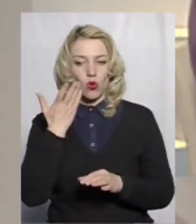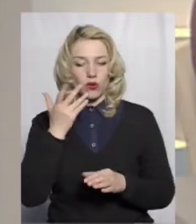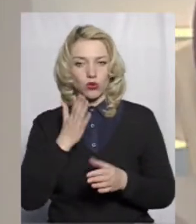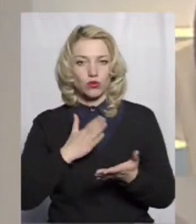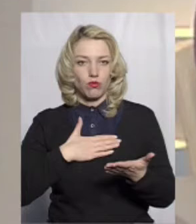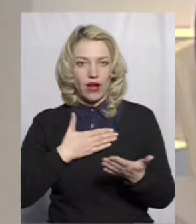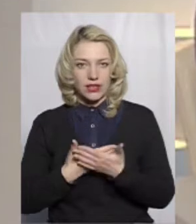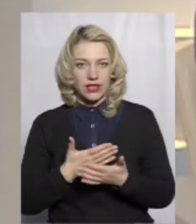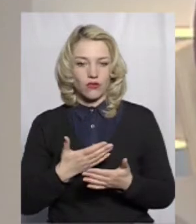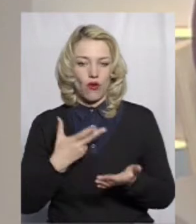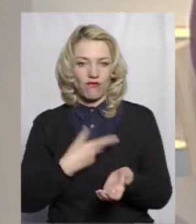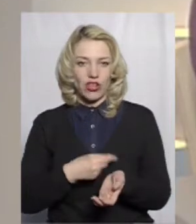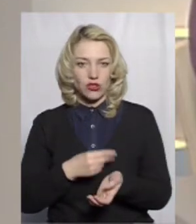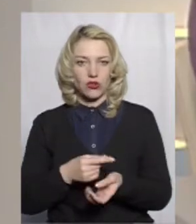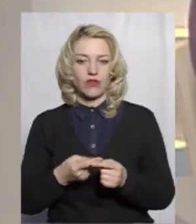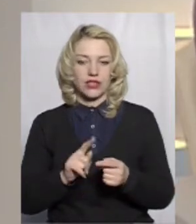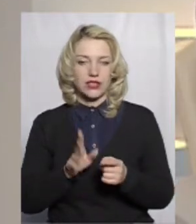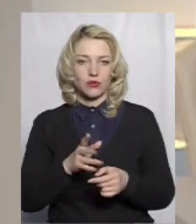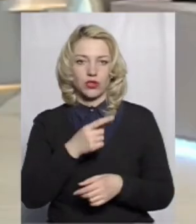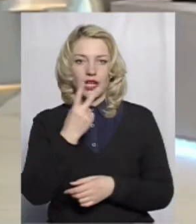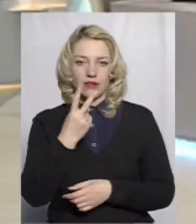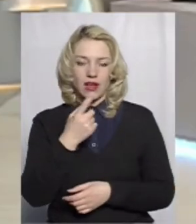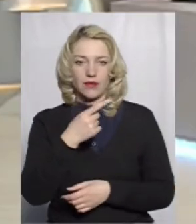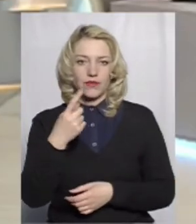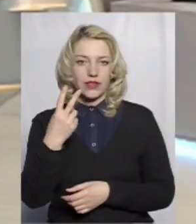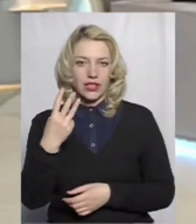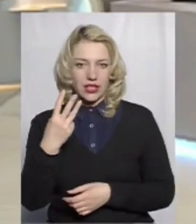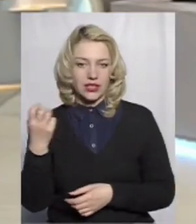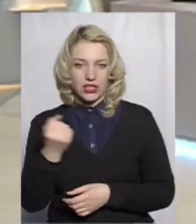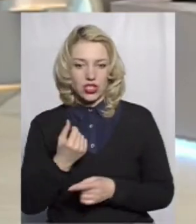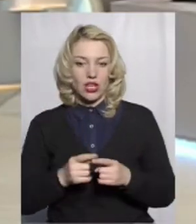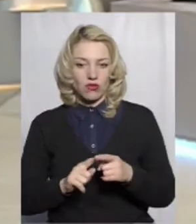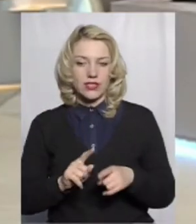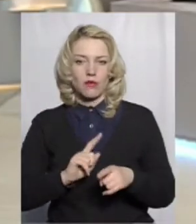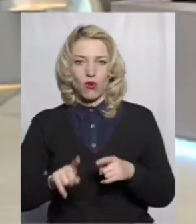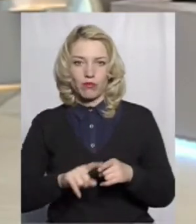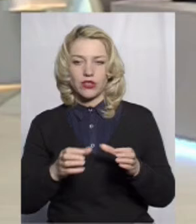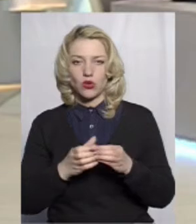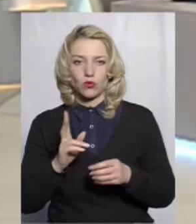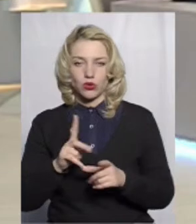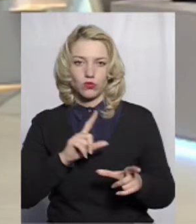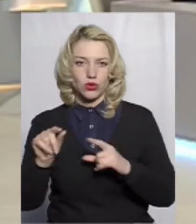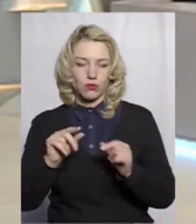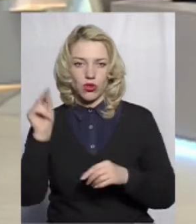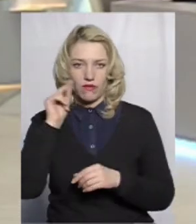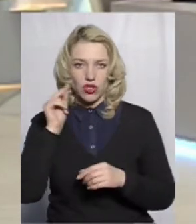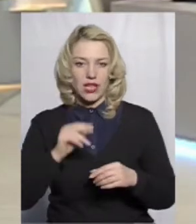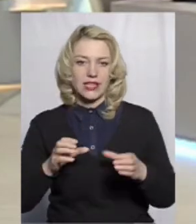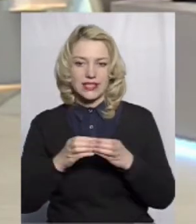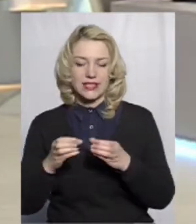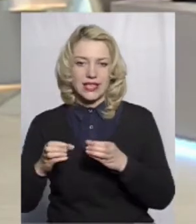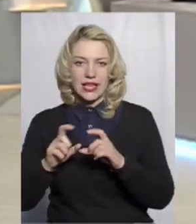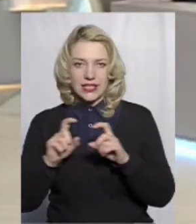я так розумію, вакцинувати, триватиме 2-3 тижні. От мобільні групи, які будуть їздити по навчальних закладах, уже